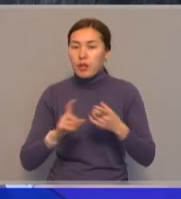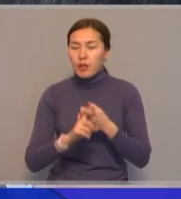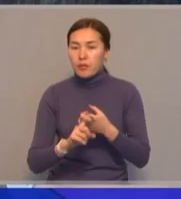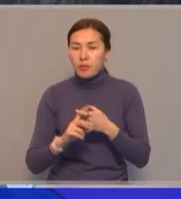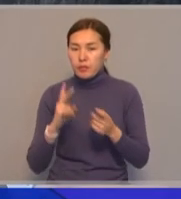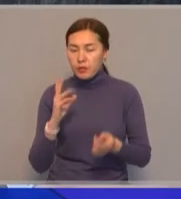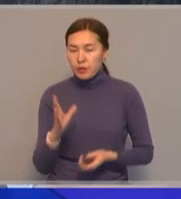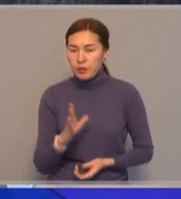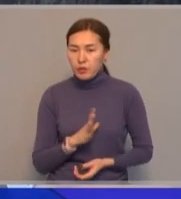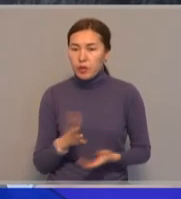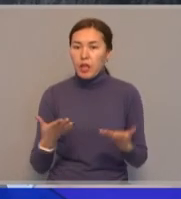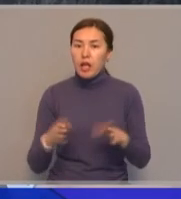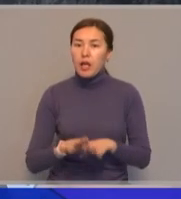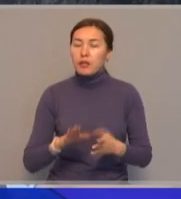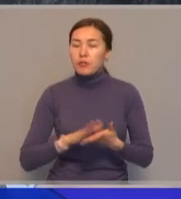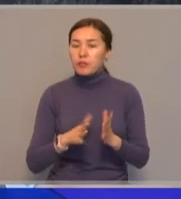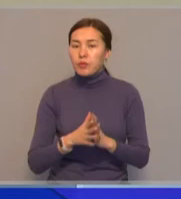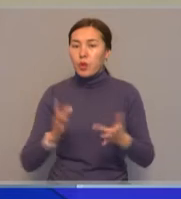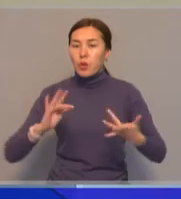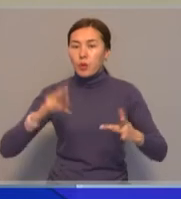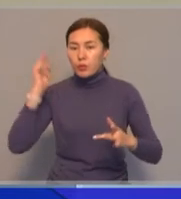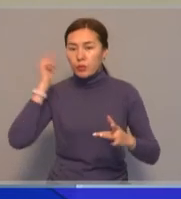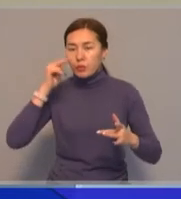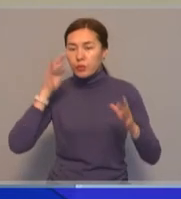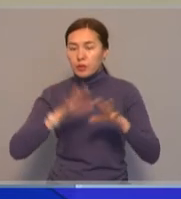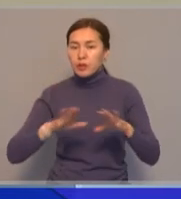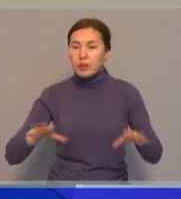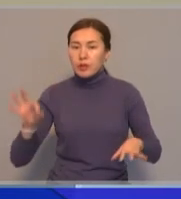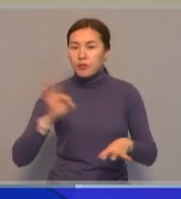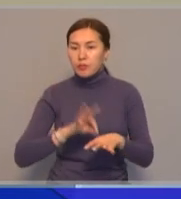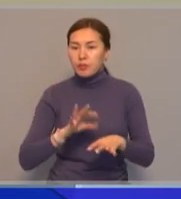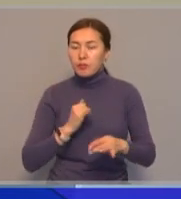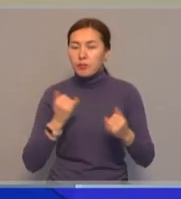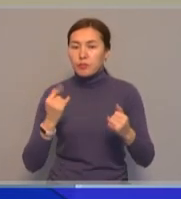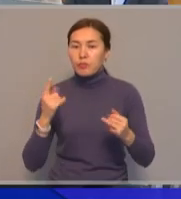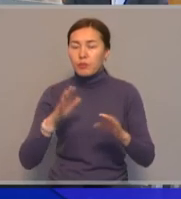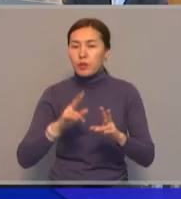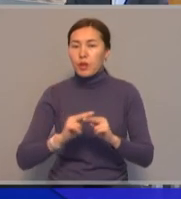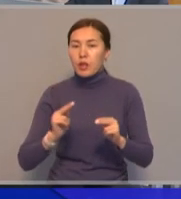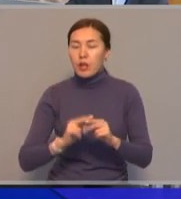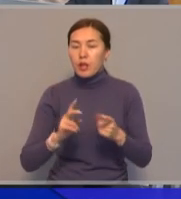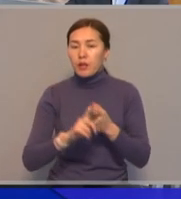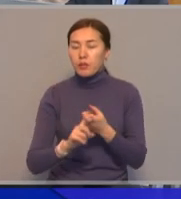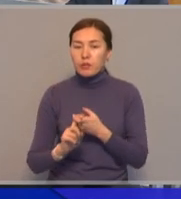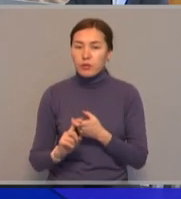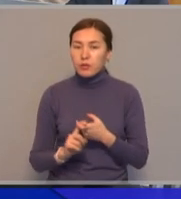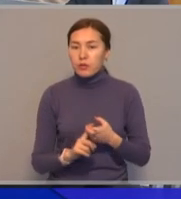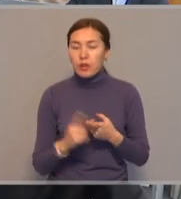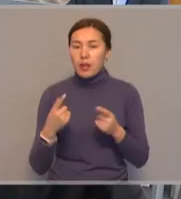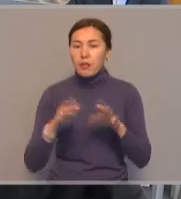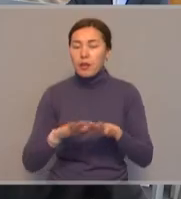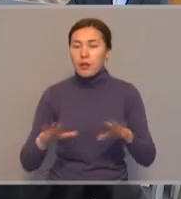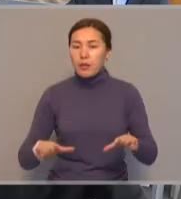жұқтырғаны анықталған. Қалған жағдайларда қашықтықтан білім алатын балалар ауырған. Бүгінде бір тәрбиешісі вирустық инфекция жұқтырған бір